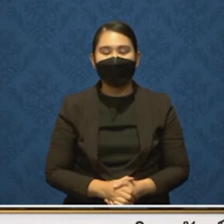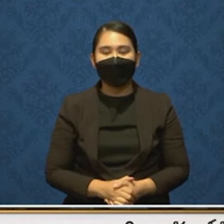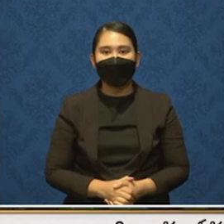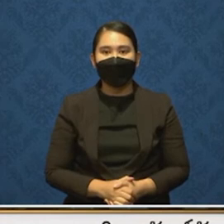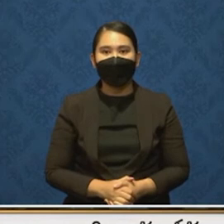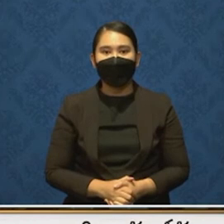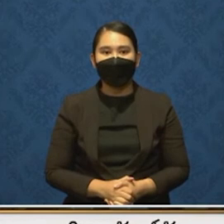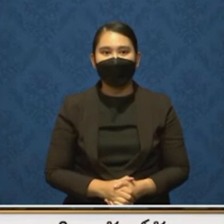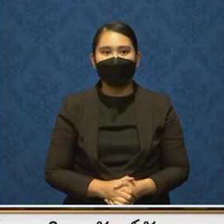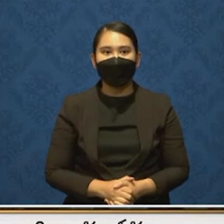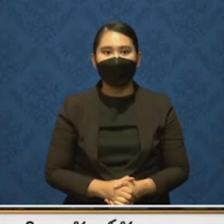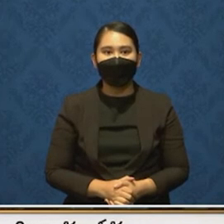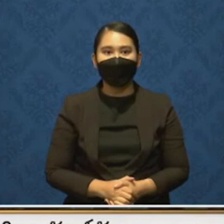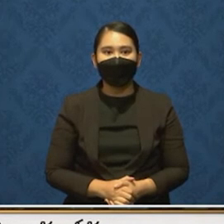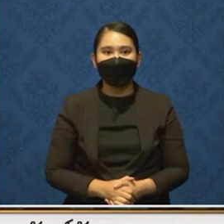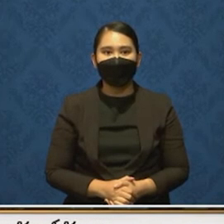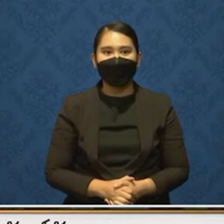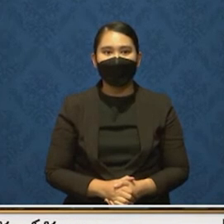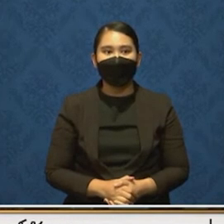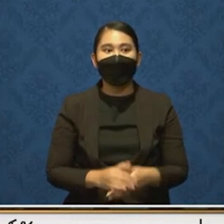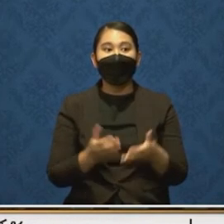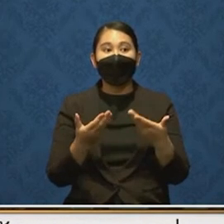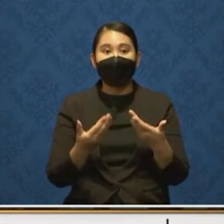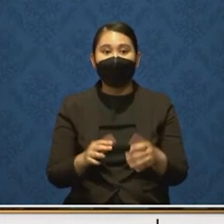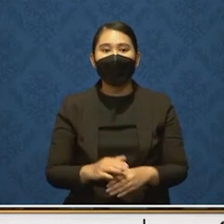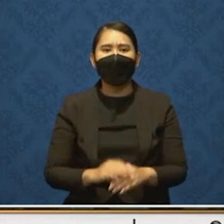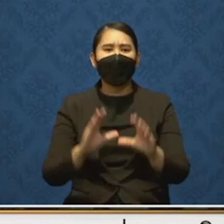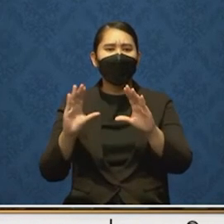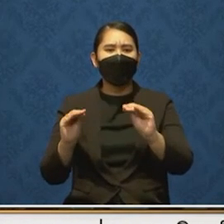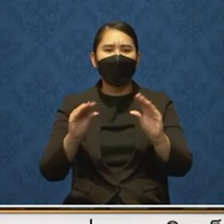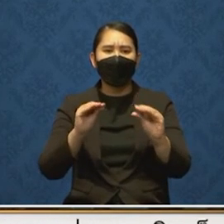ก็จะมีการพูดกัว่า